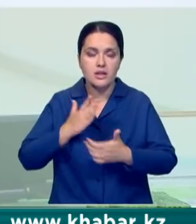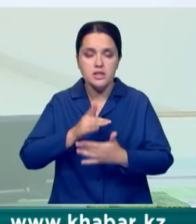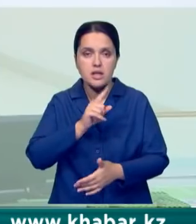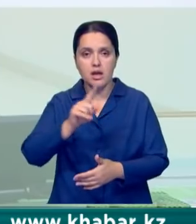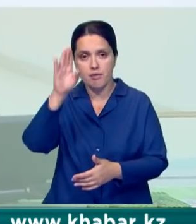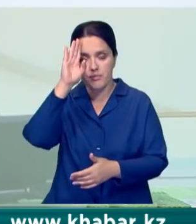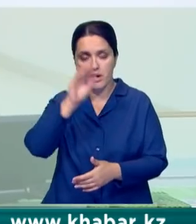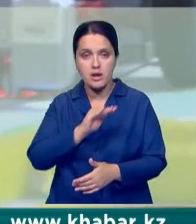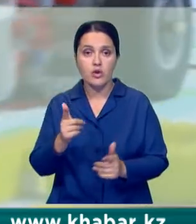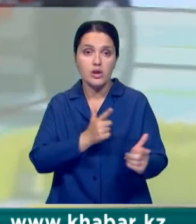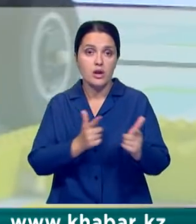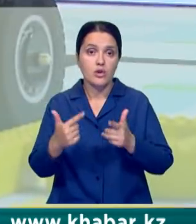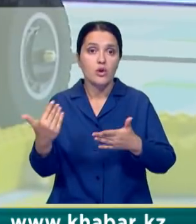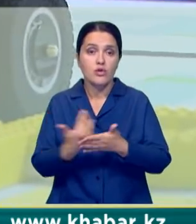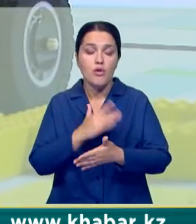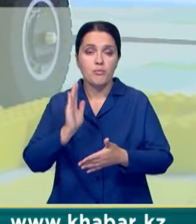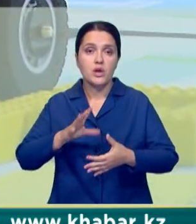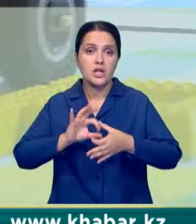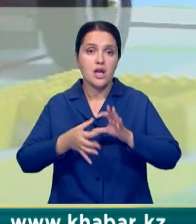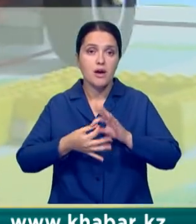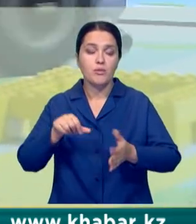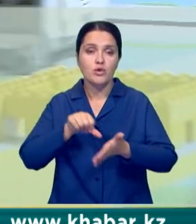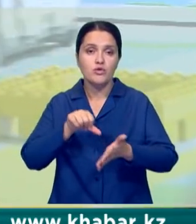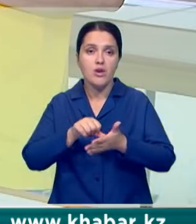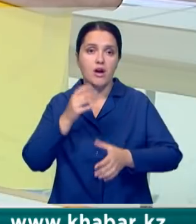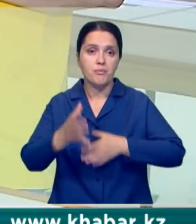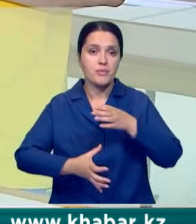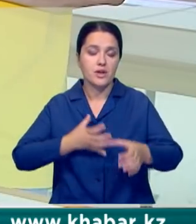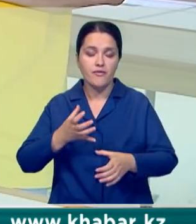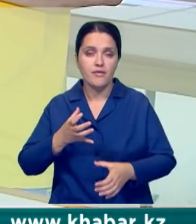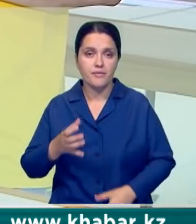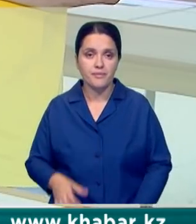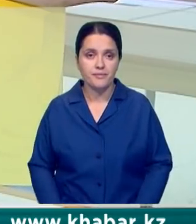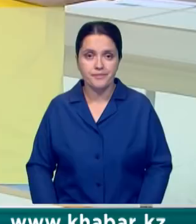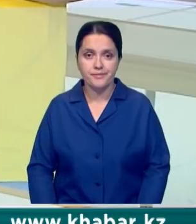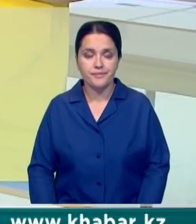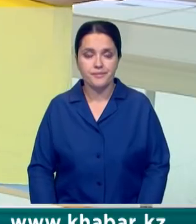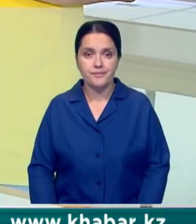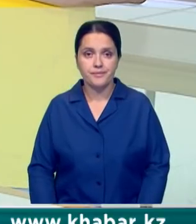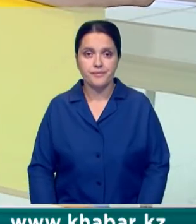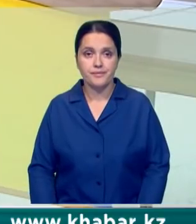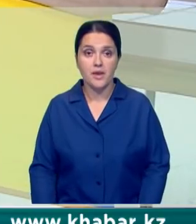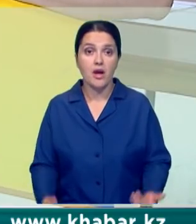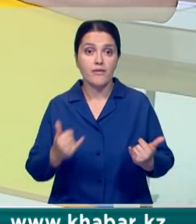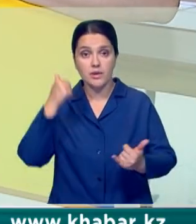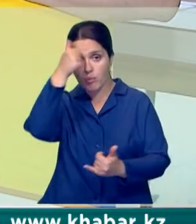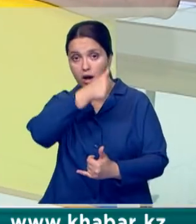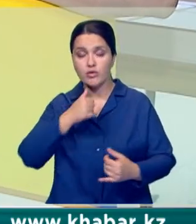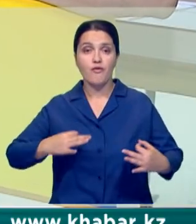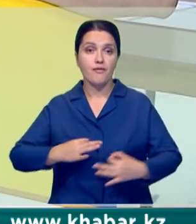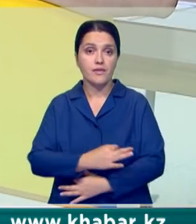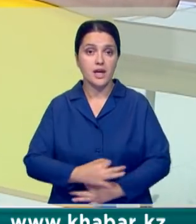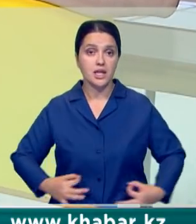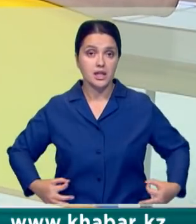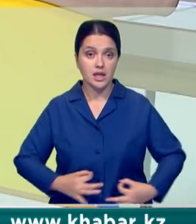готовят своего бота к новому испытанию уже мирового масштаба в этом году это пара проходит венгрии в прошлом году